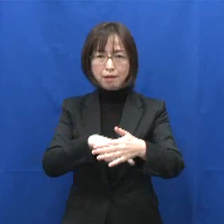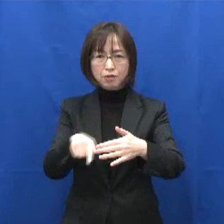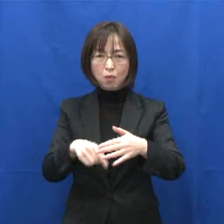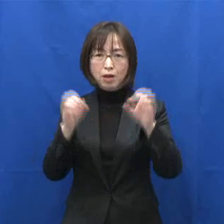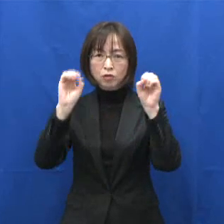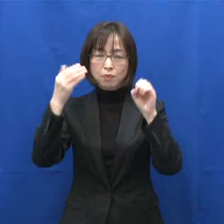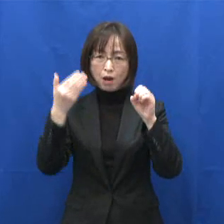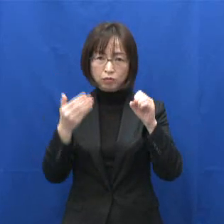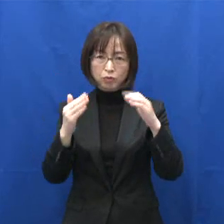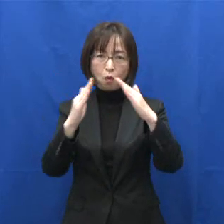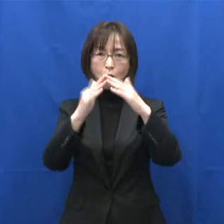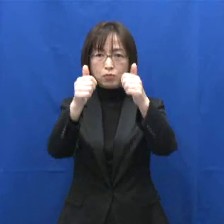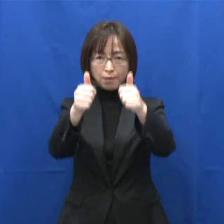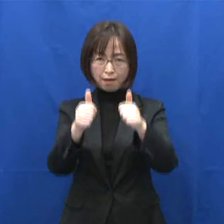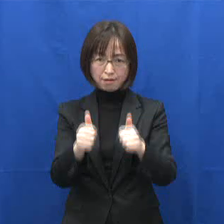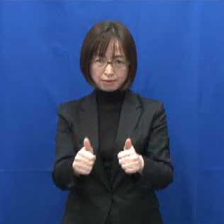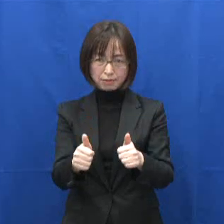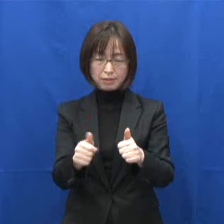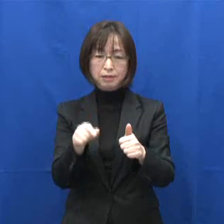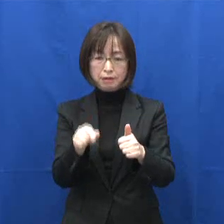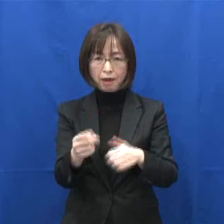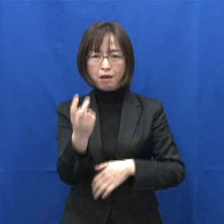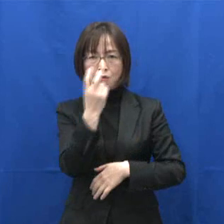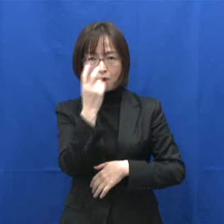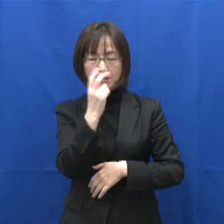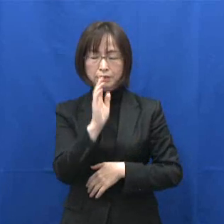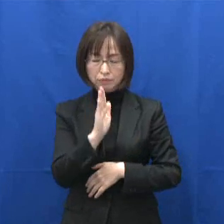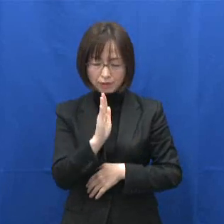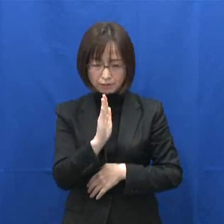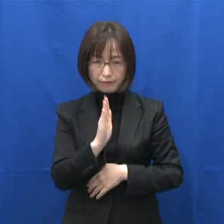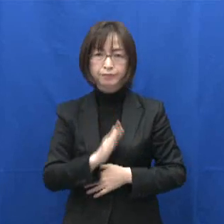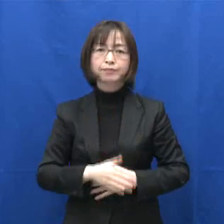豊島区のホームページでご確認ください。